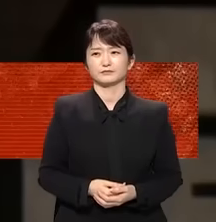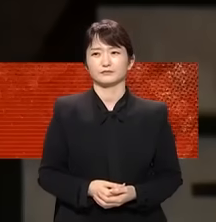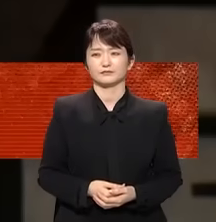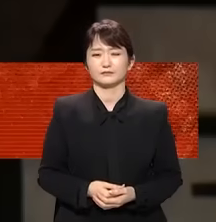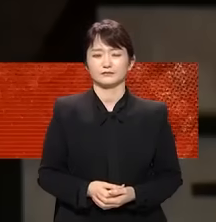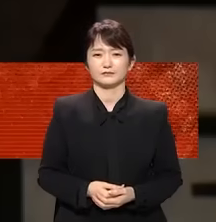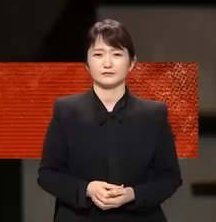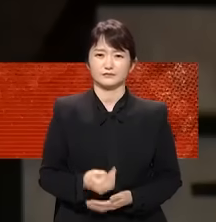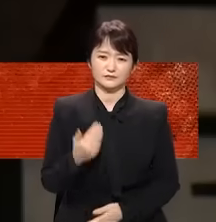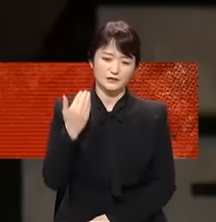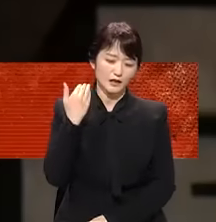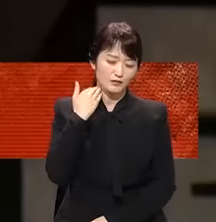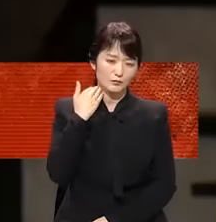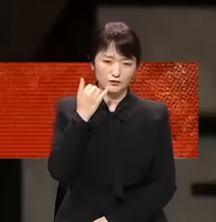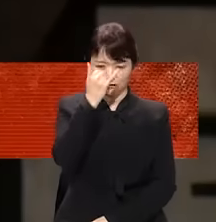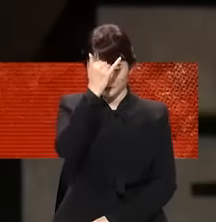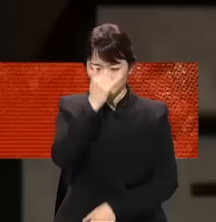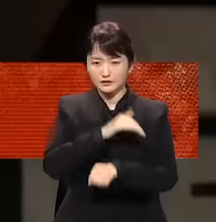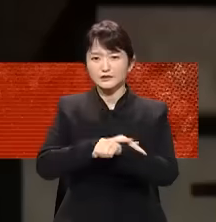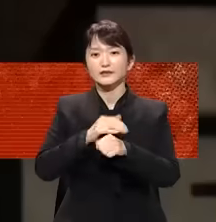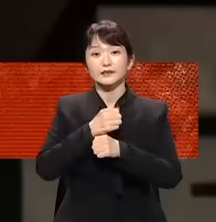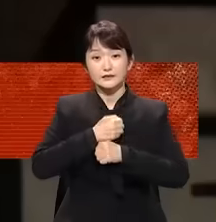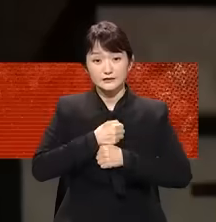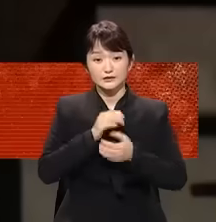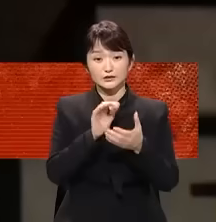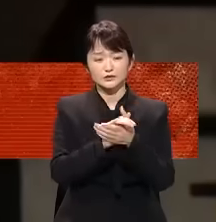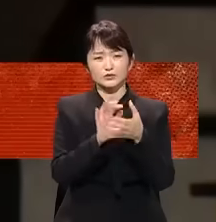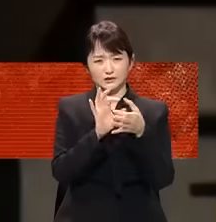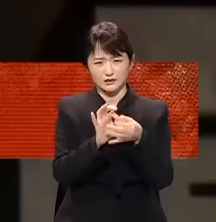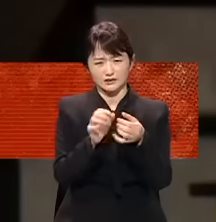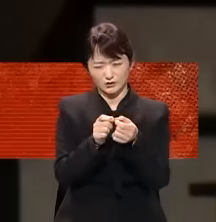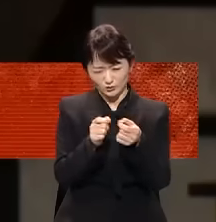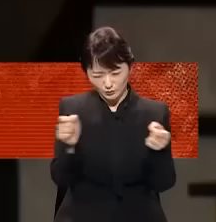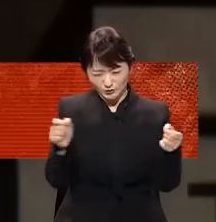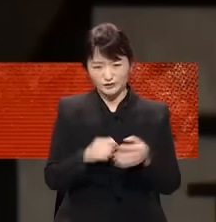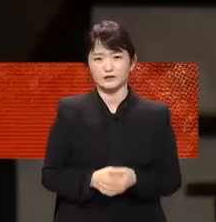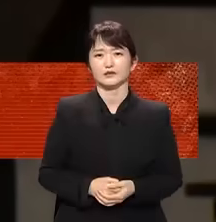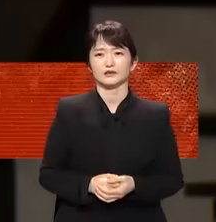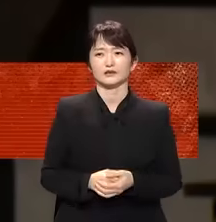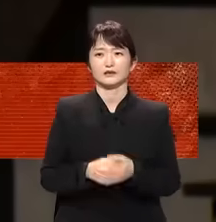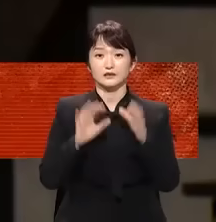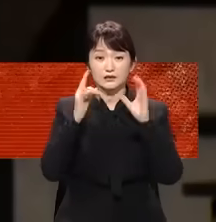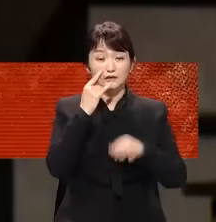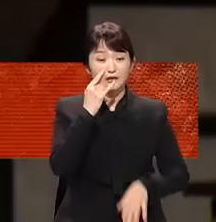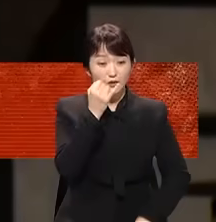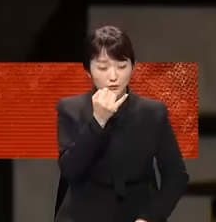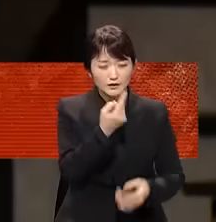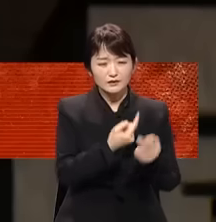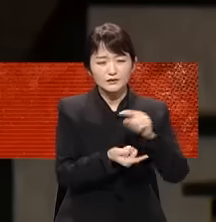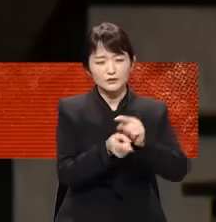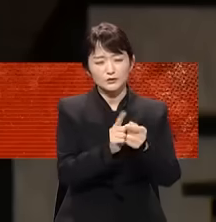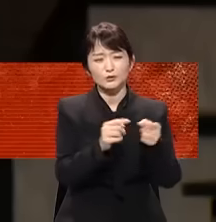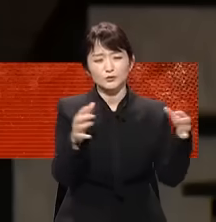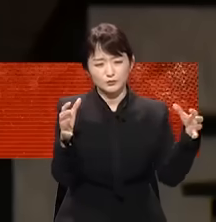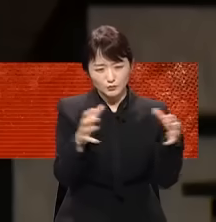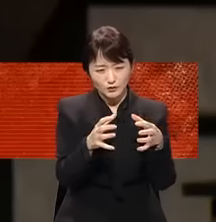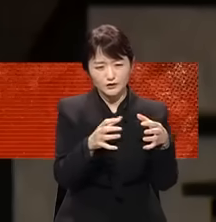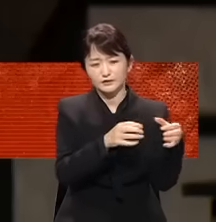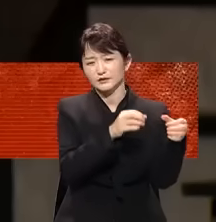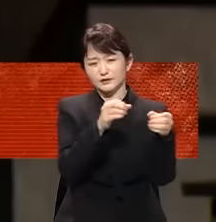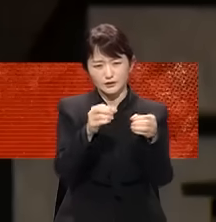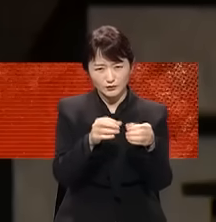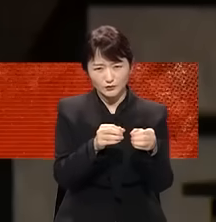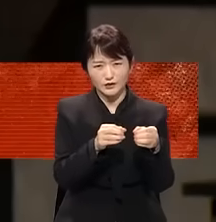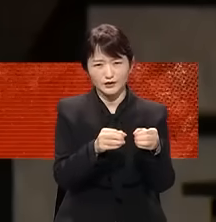않는 예의를 지켜야 친구 사이도 더 오래 가고 또 애들 엄마는 애들 엄마끼리 만나서 또 연말 파티도 하고 이런 지혜로움이 좀 필요하지